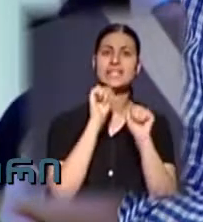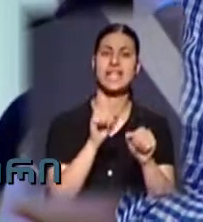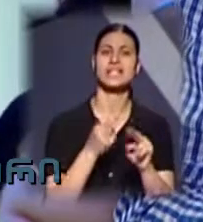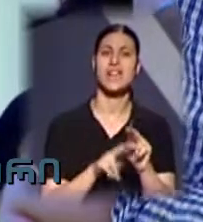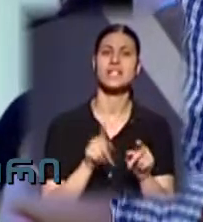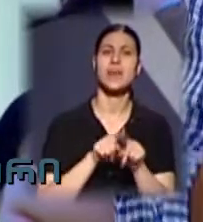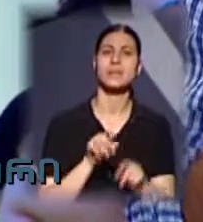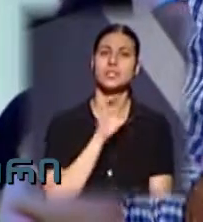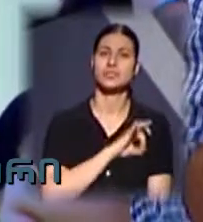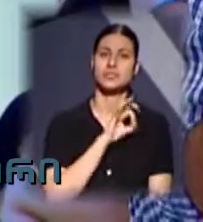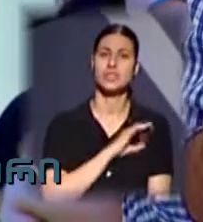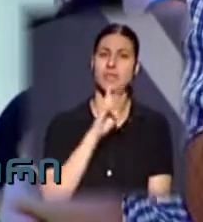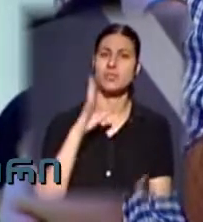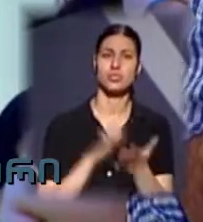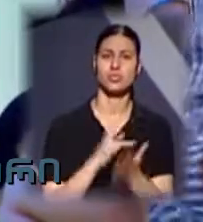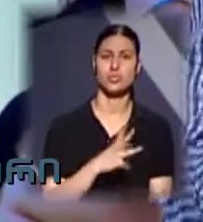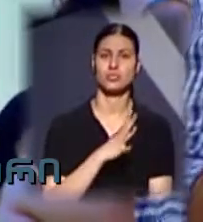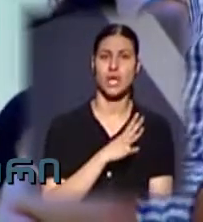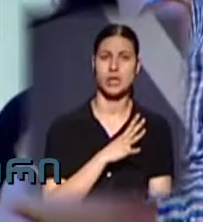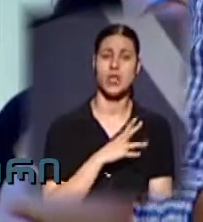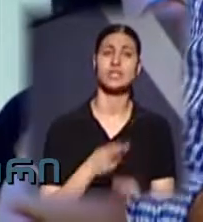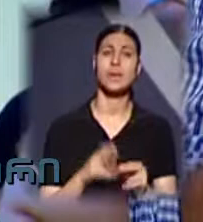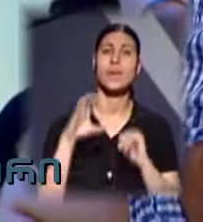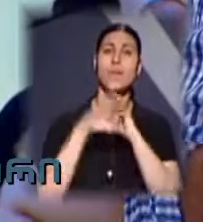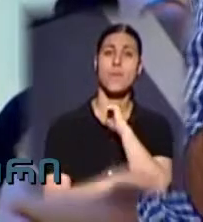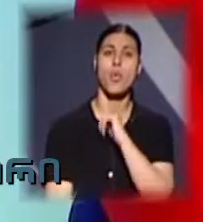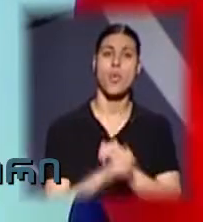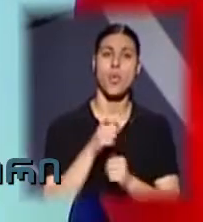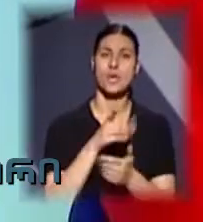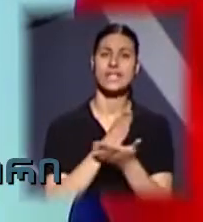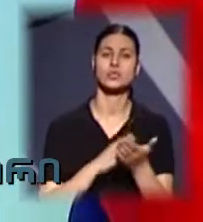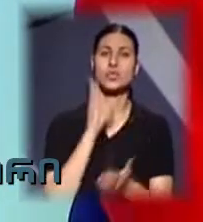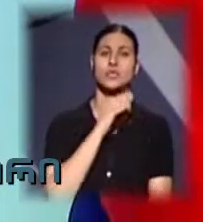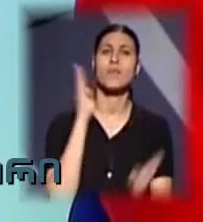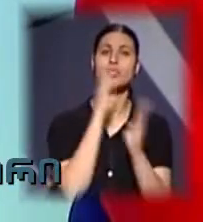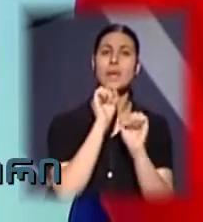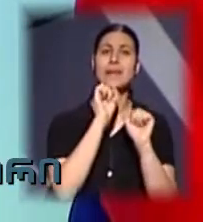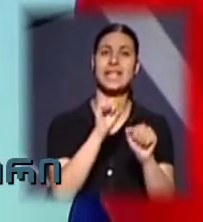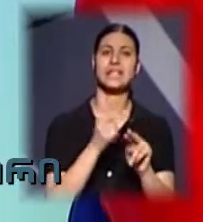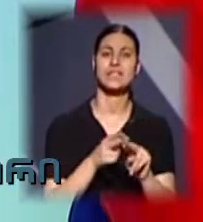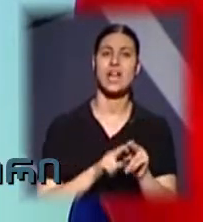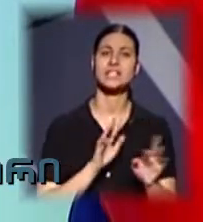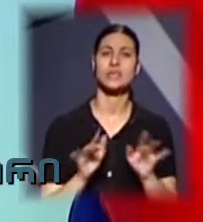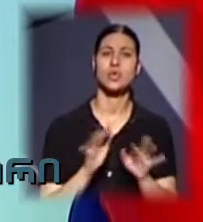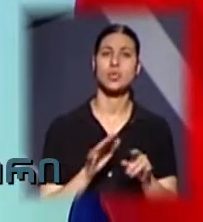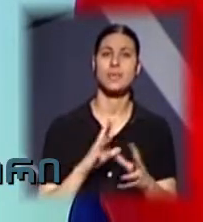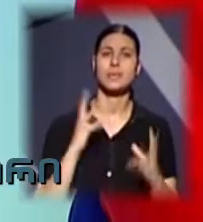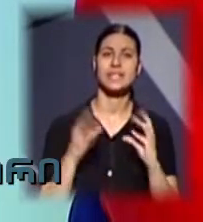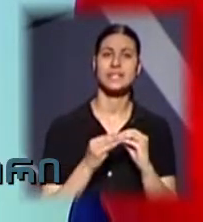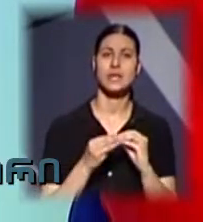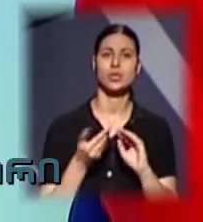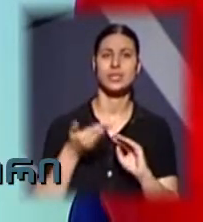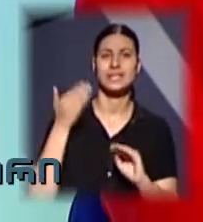კონსერვაციული საქმიანობა. ამისთვის, ანუ ამ ბოლო ნაწილისთვის, როდესაც ბუნების დაცვითი პროგრამების განსახორციელებლად პრაქტიკულად